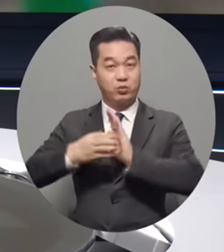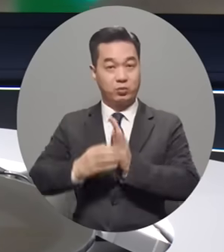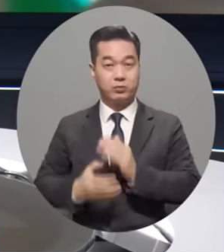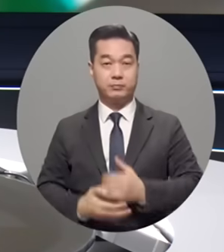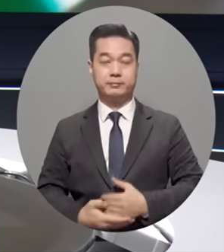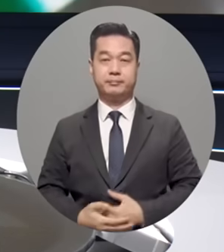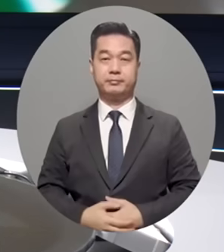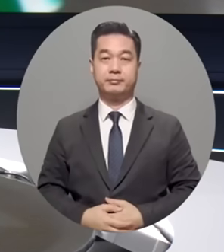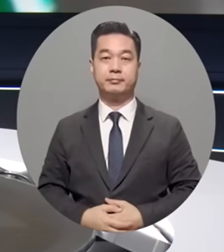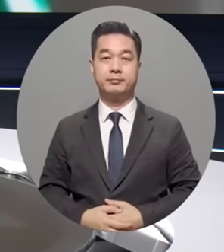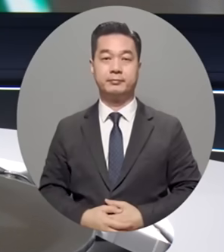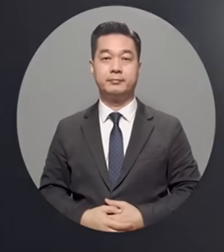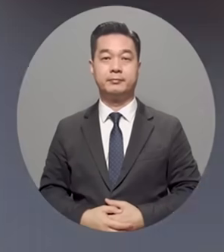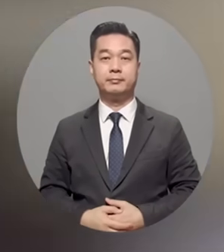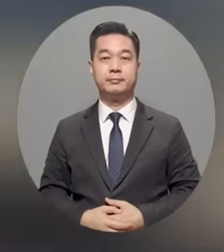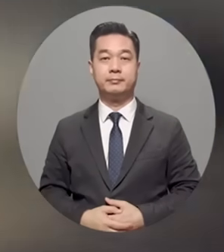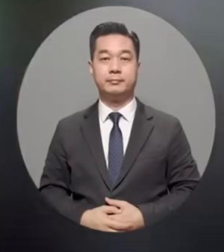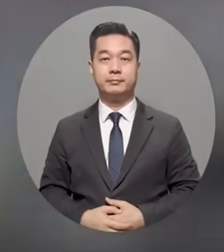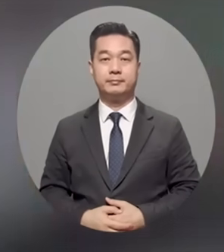전해드립니다.